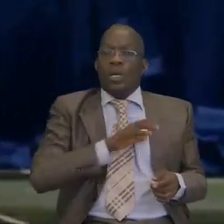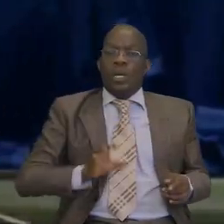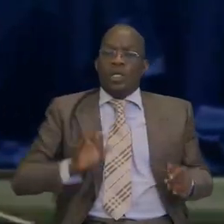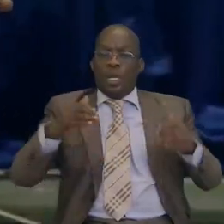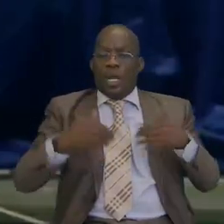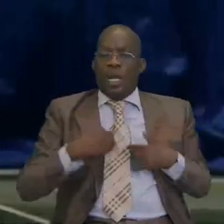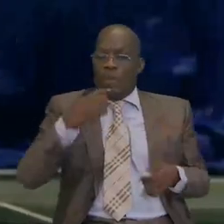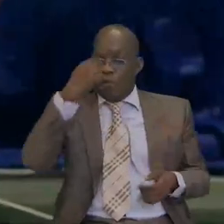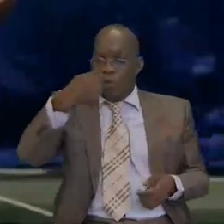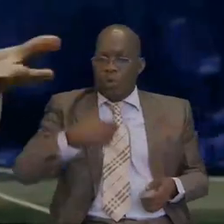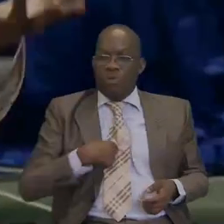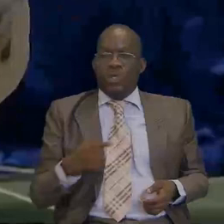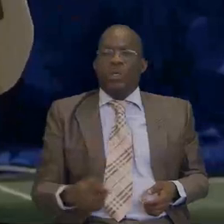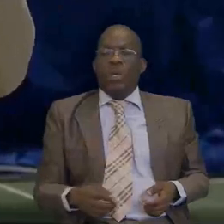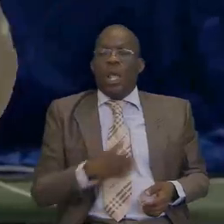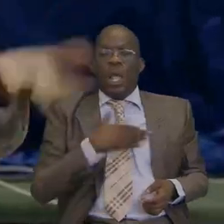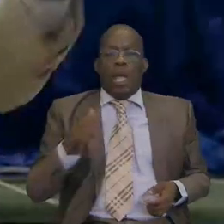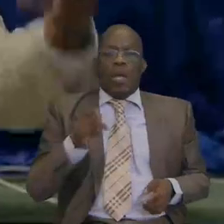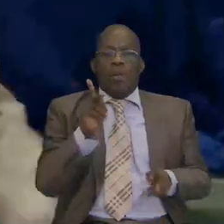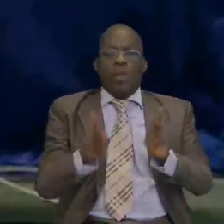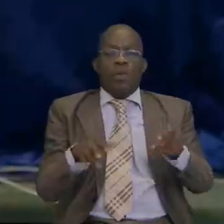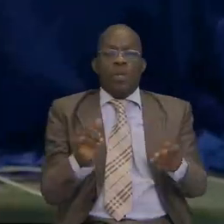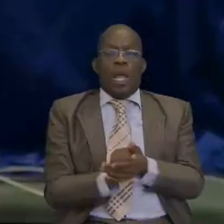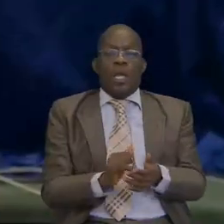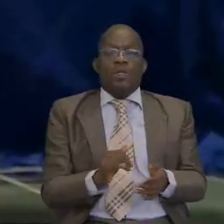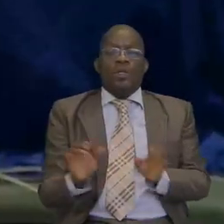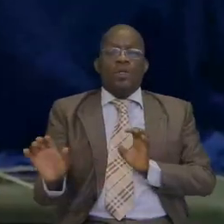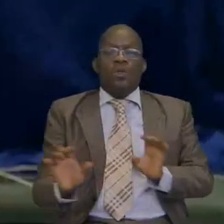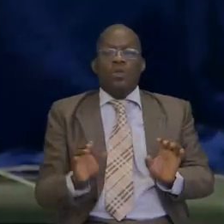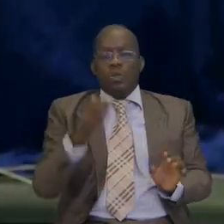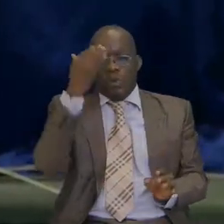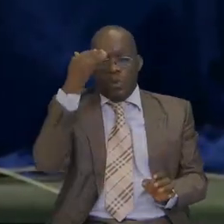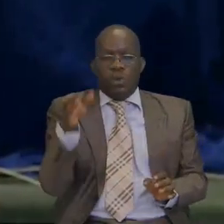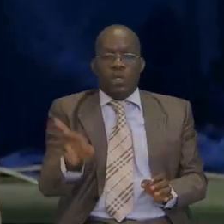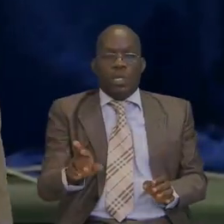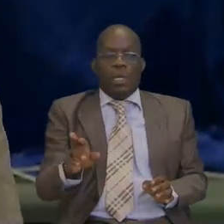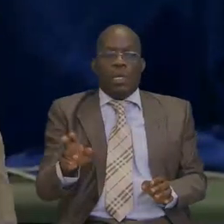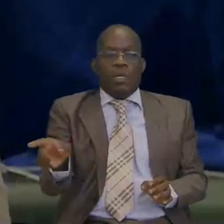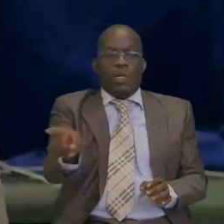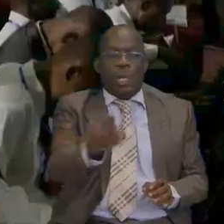Alors il dit, mais ceux du peuple qui connaîtront leur Dieu